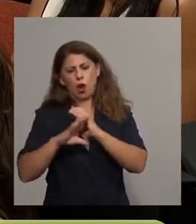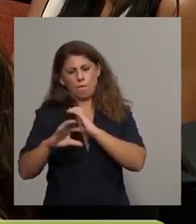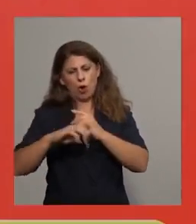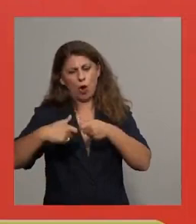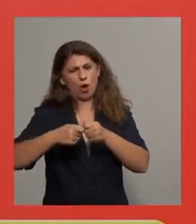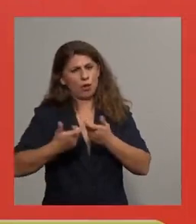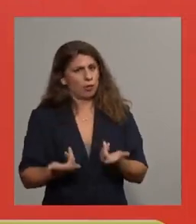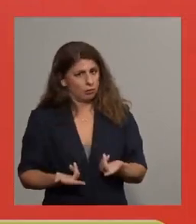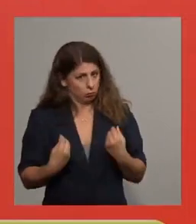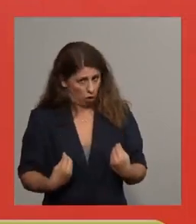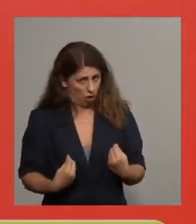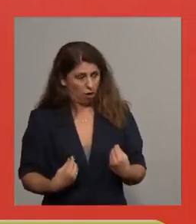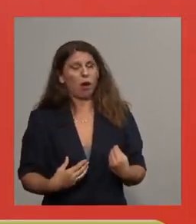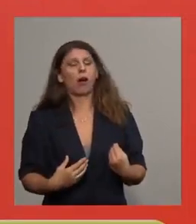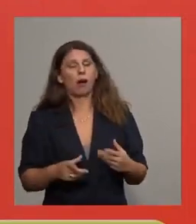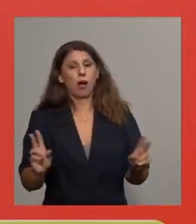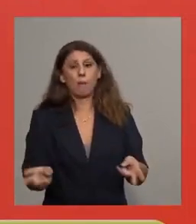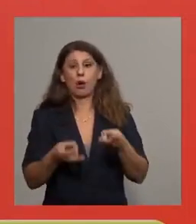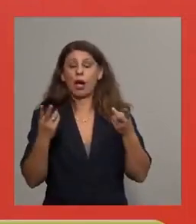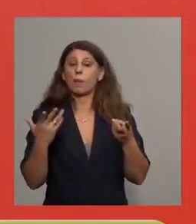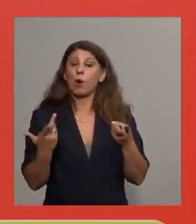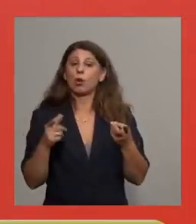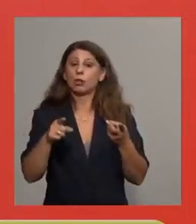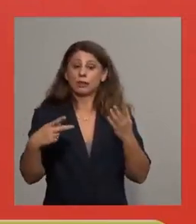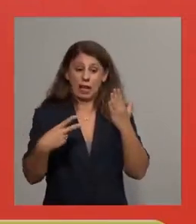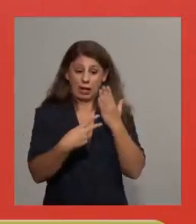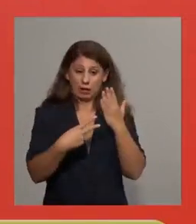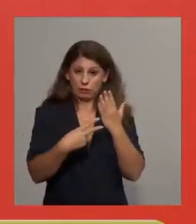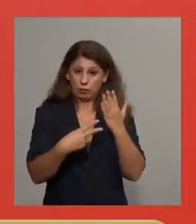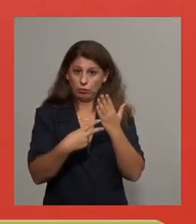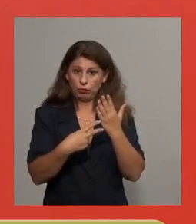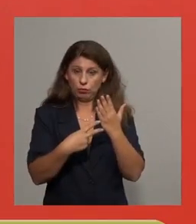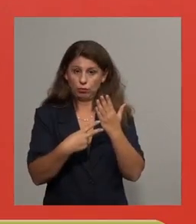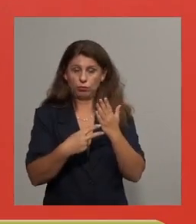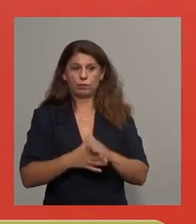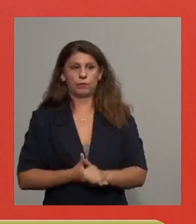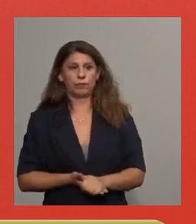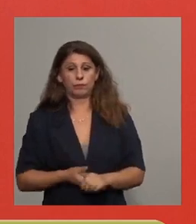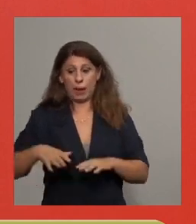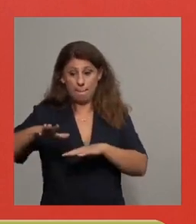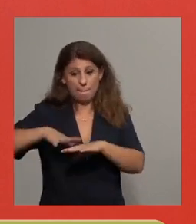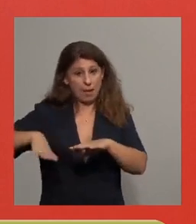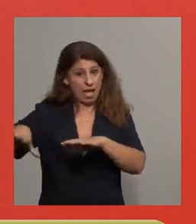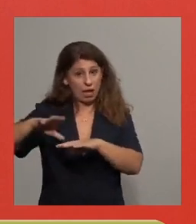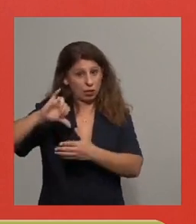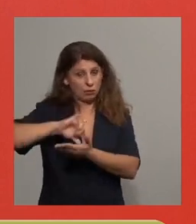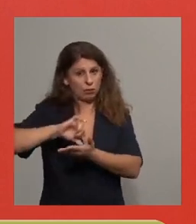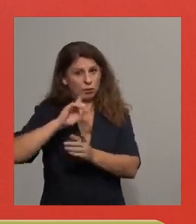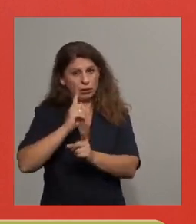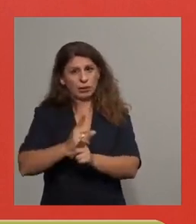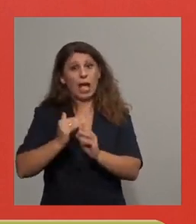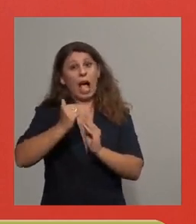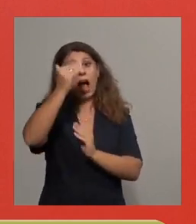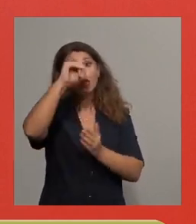πιο αποκαλυπτικό από το γεγονός ότι τον Αύγουστο έμεινε περιοχή της πόλης, συγκεκριμένα η